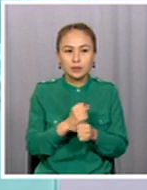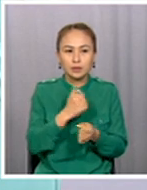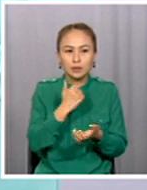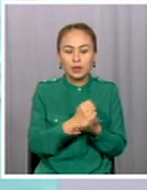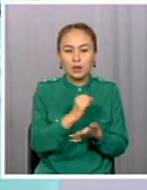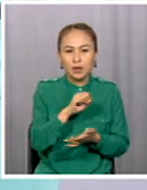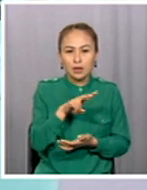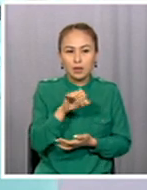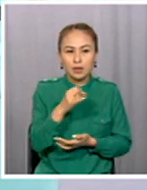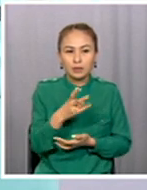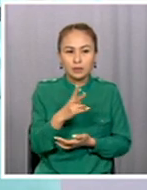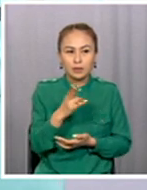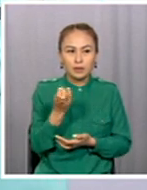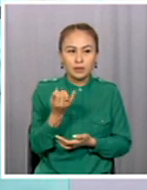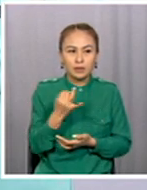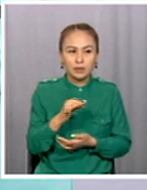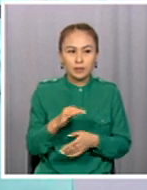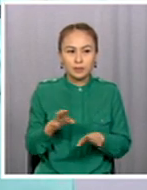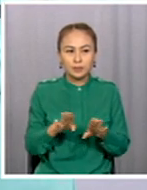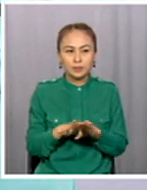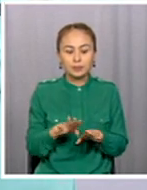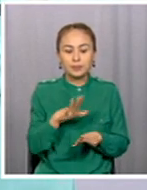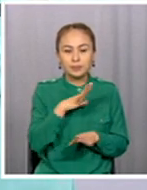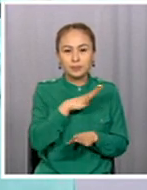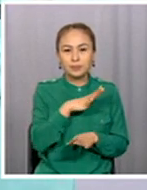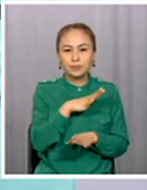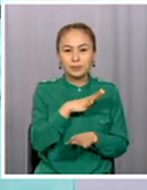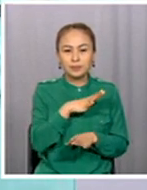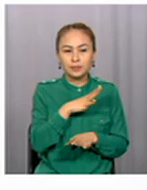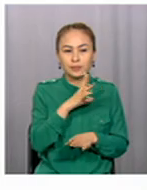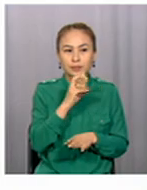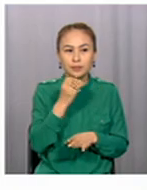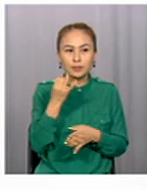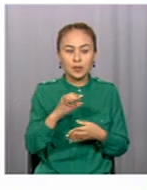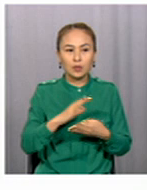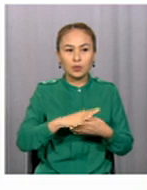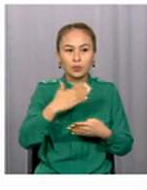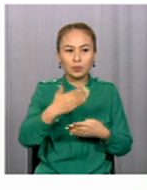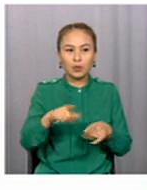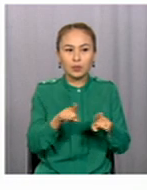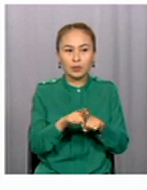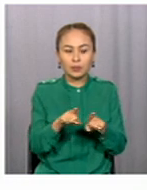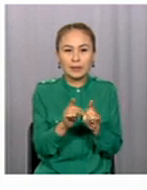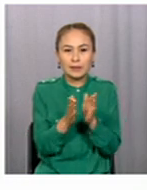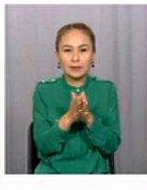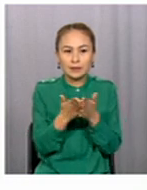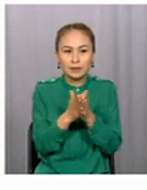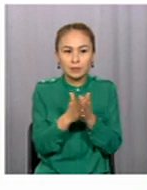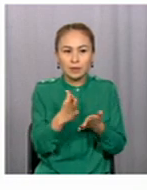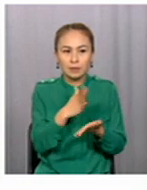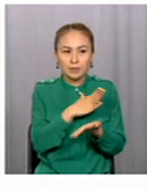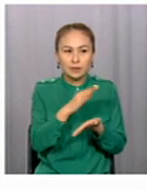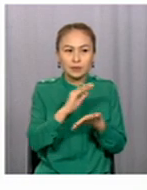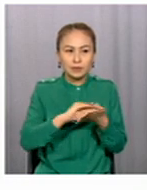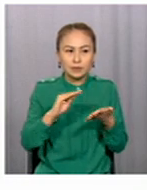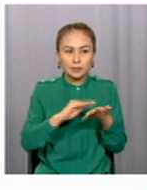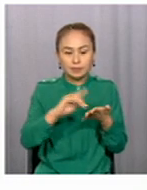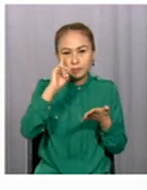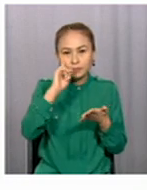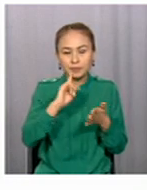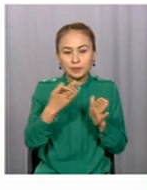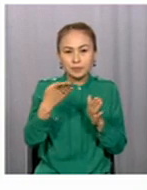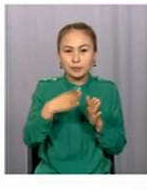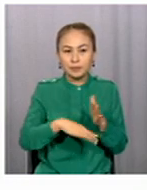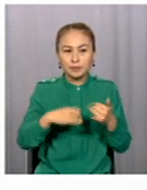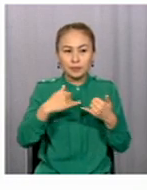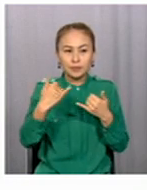басшысы Алан Кей ұсынды. Кей ноутбукты кітапқа ұқсас жазық экранды етіп, сымсыз желі